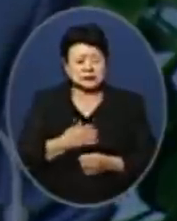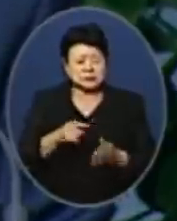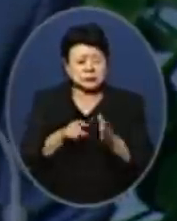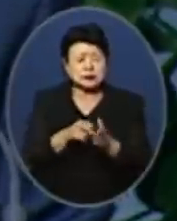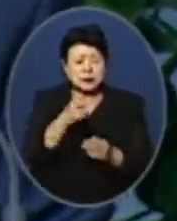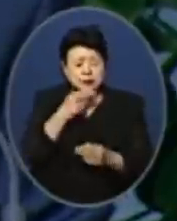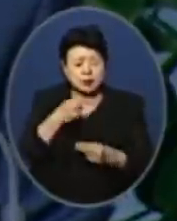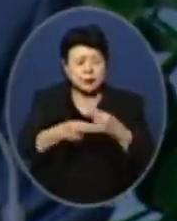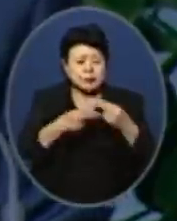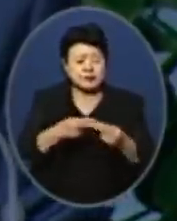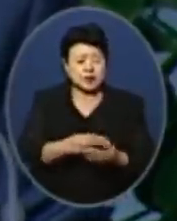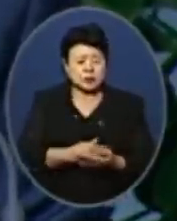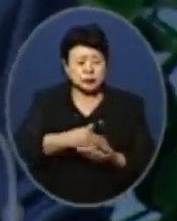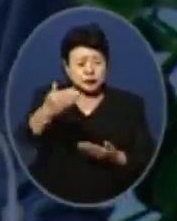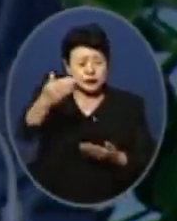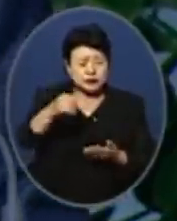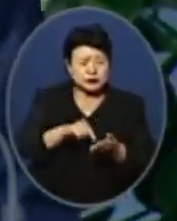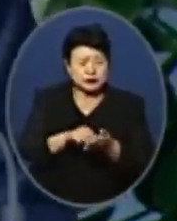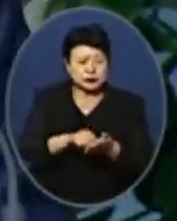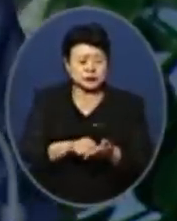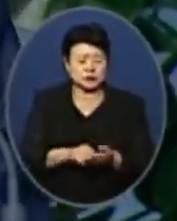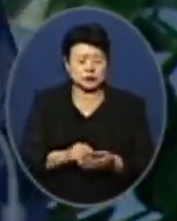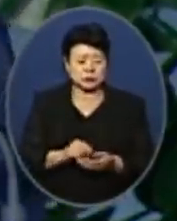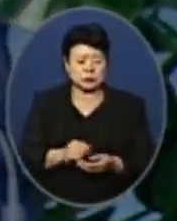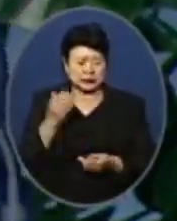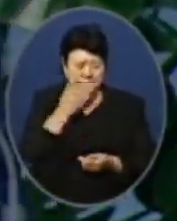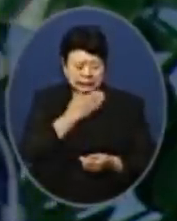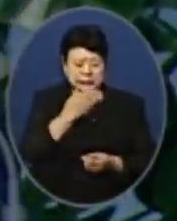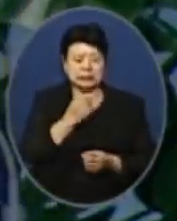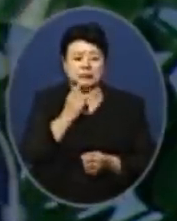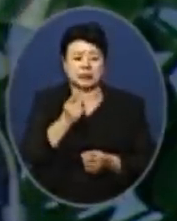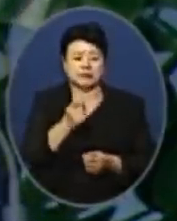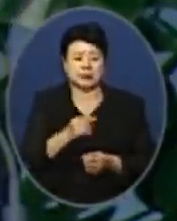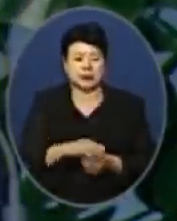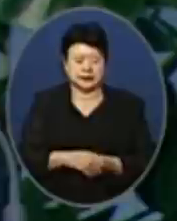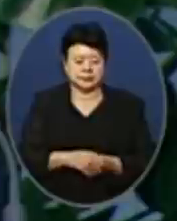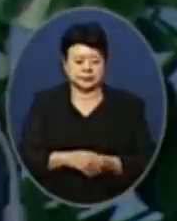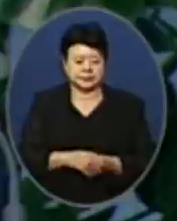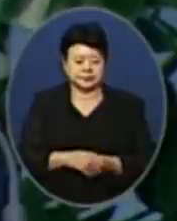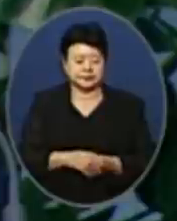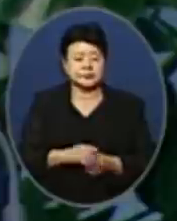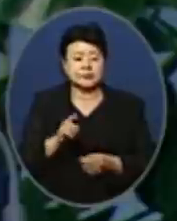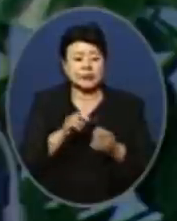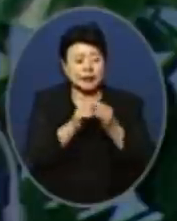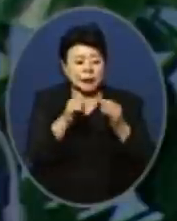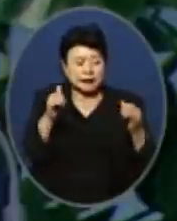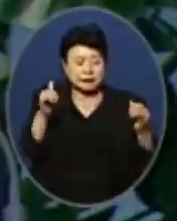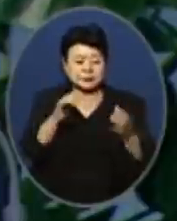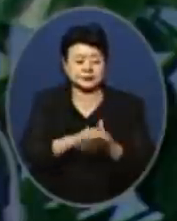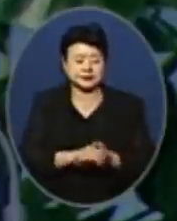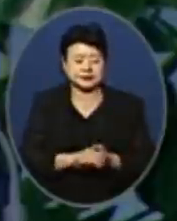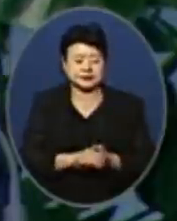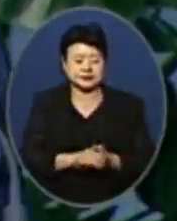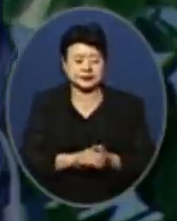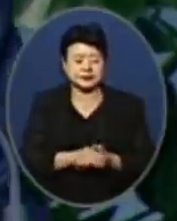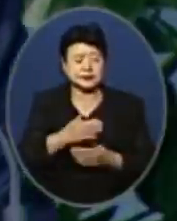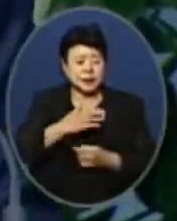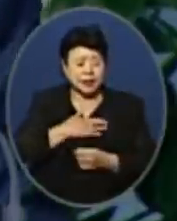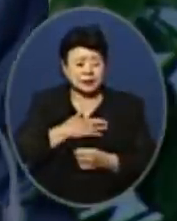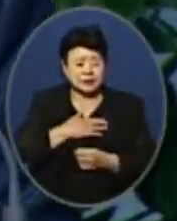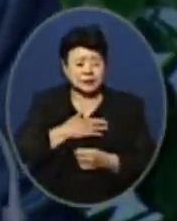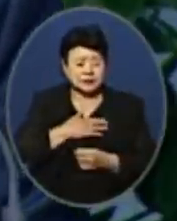불신의 벽을 제거해주는 소독제라고 했습니다. 칸웰 힐튼이라고 하는 사람이